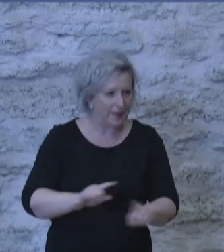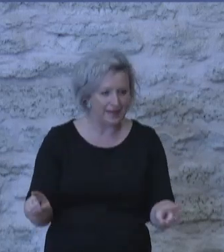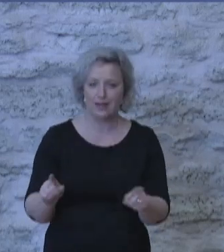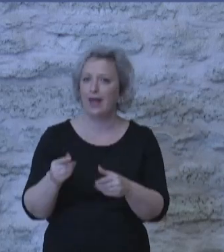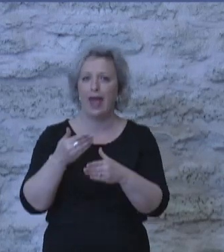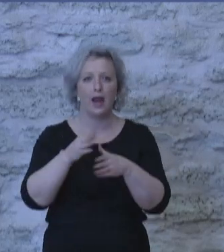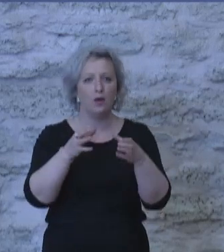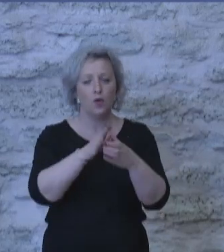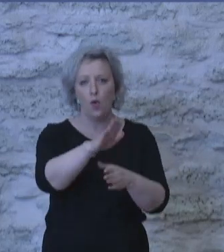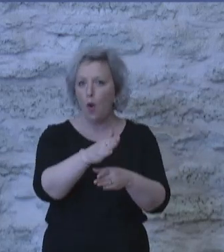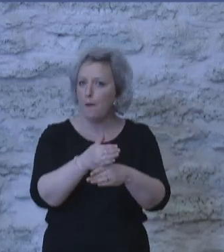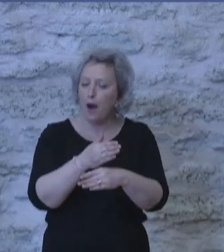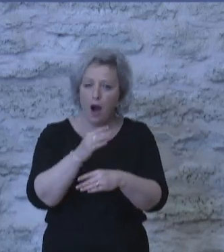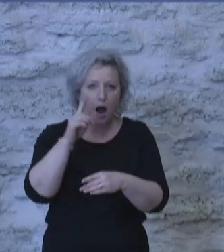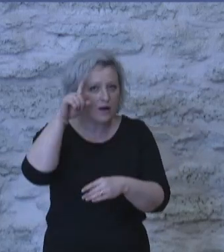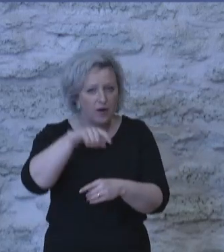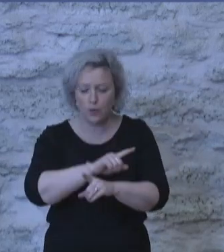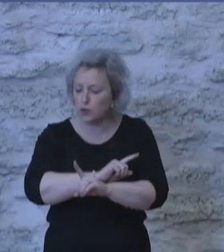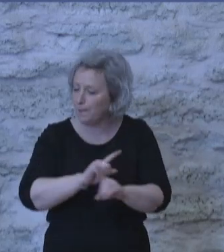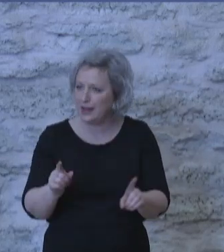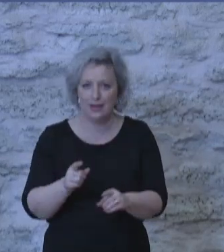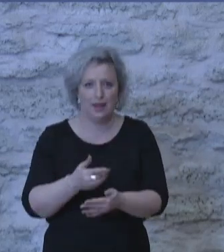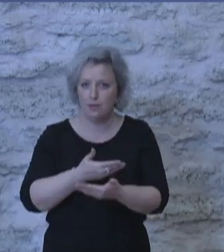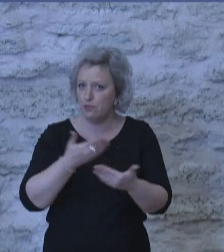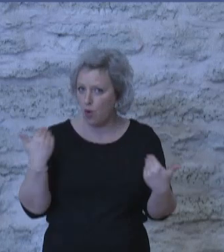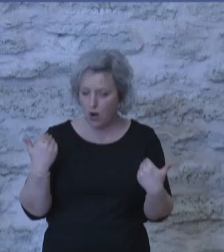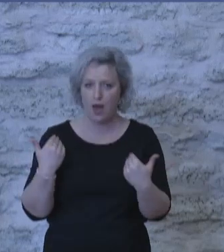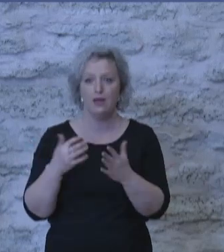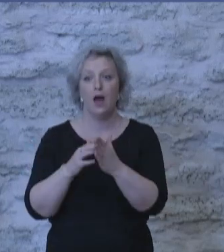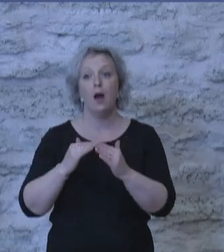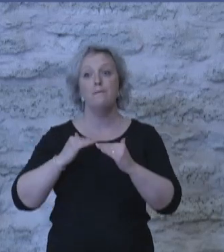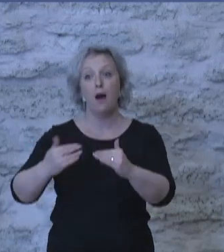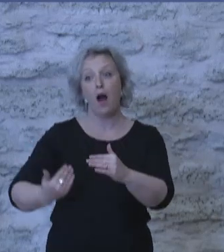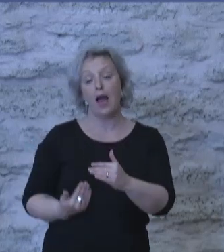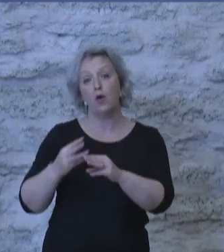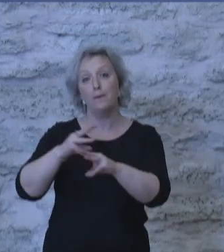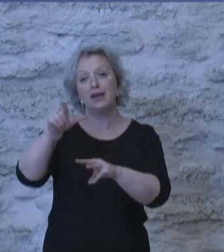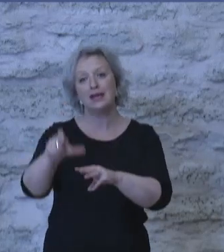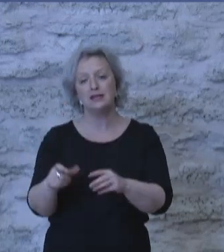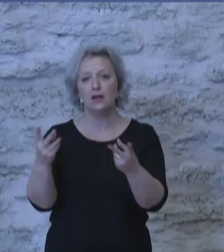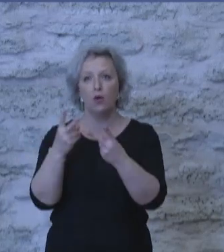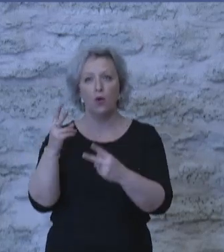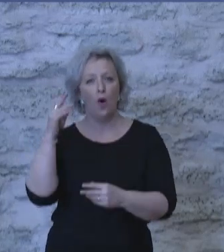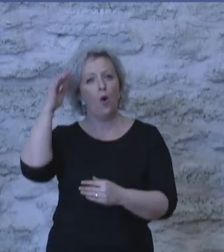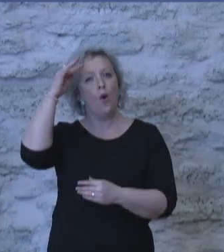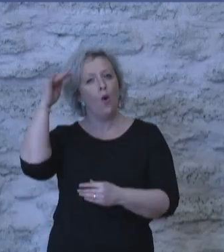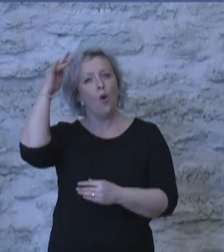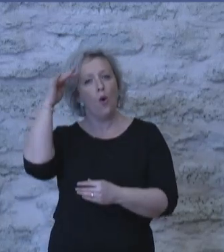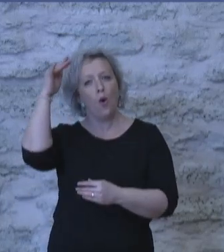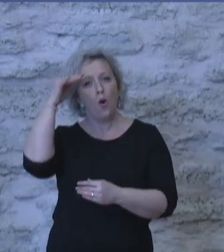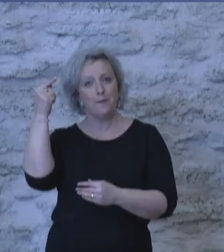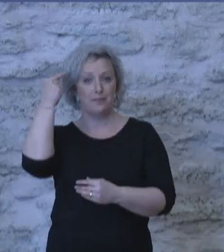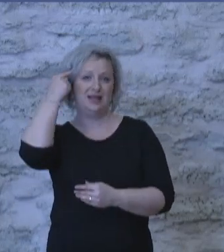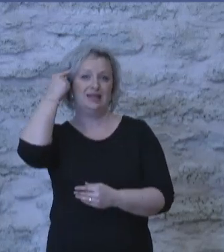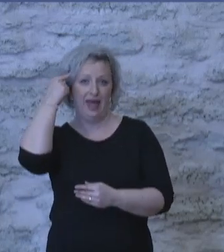seisukoht. See on, ütleme niimoodi, maailuministri niisugune uit mõte, mis tekis tal seoses